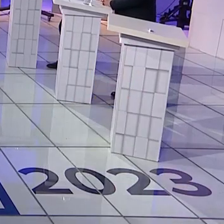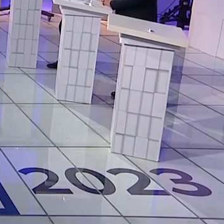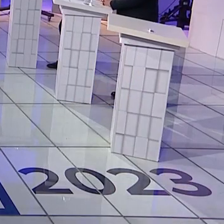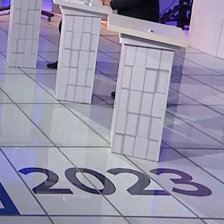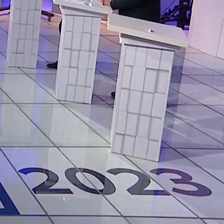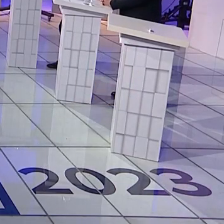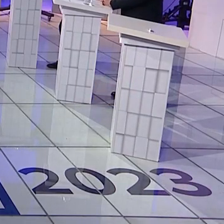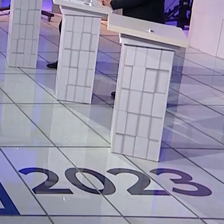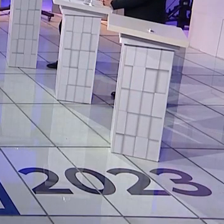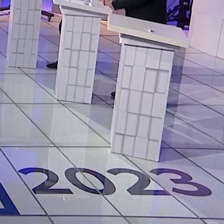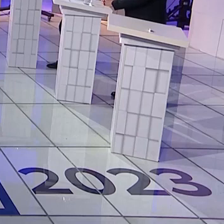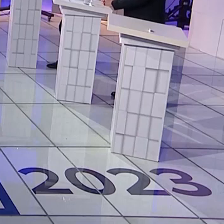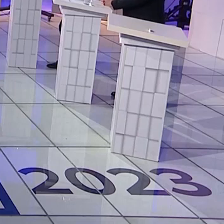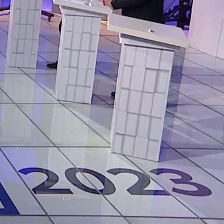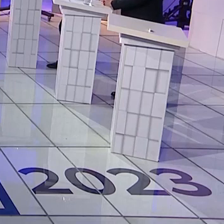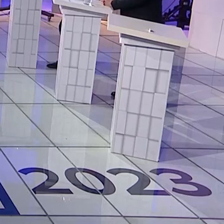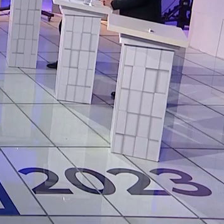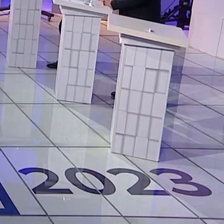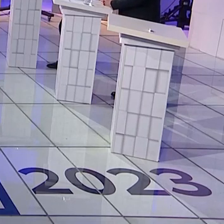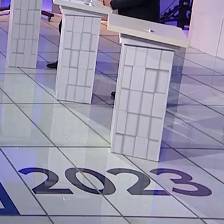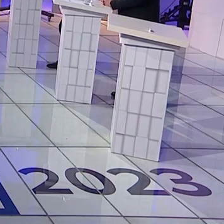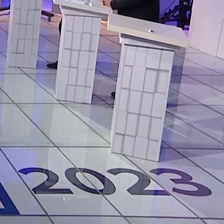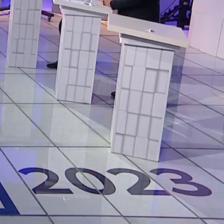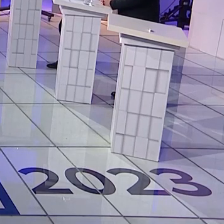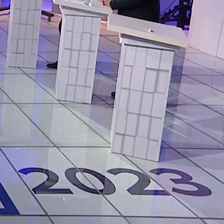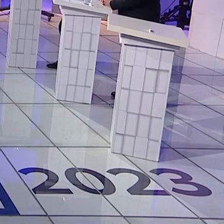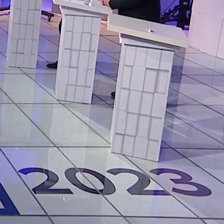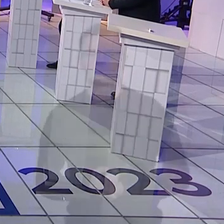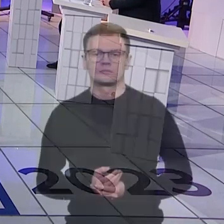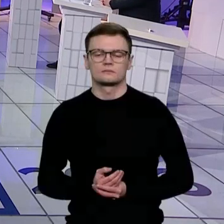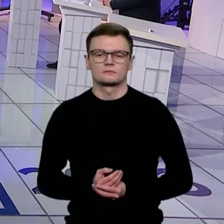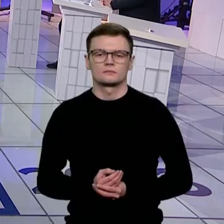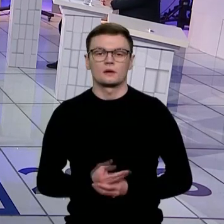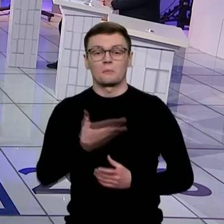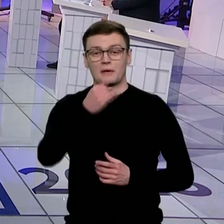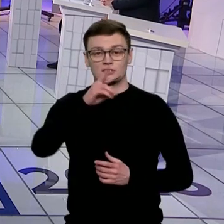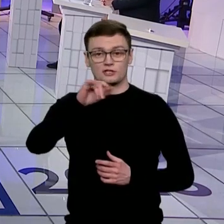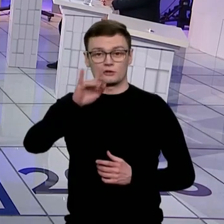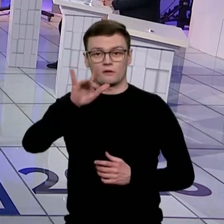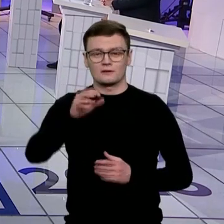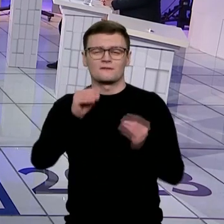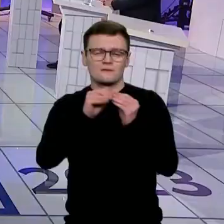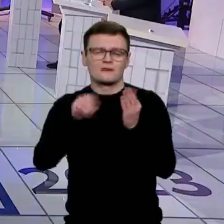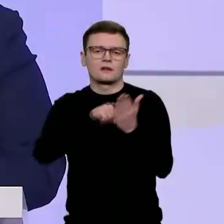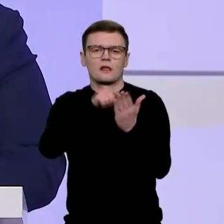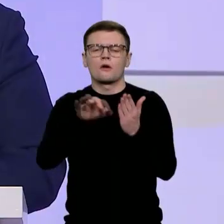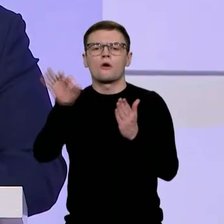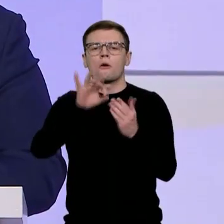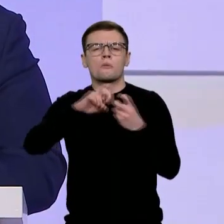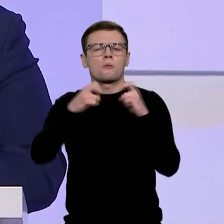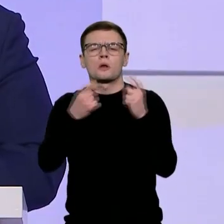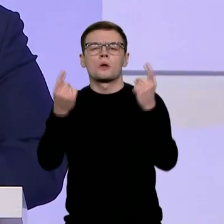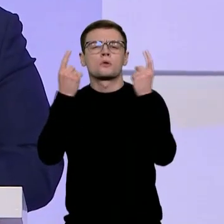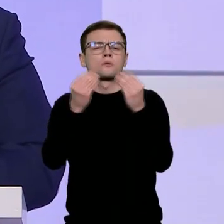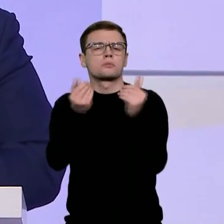problemą pačią opiausio matytumėt jūs, kurią iš karto tapęs meru, jeigu taip nutiktumėte spręsti? Greičiausiai tai